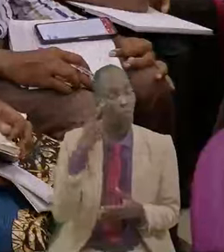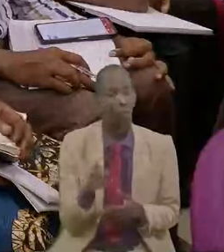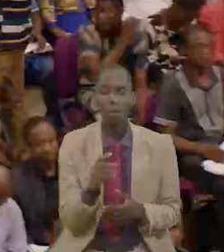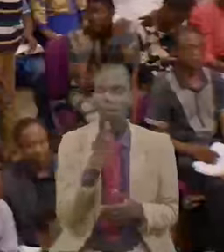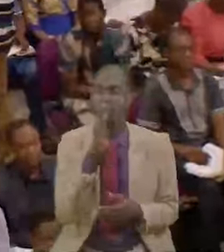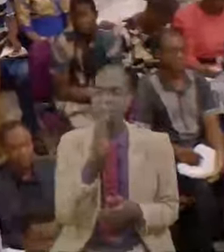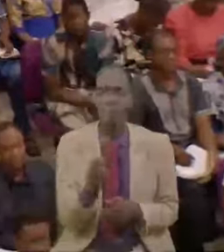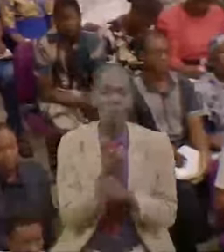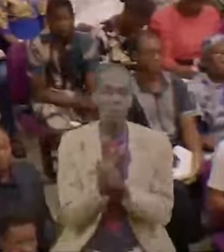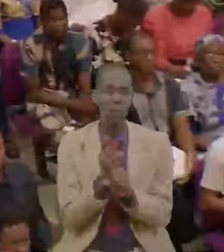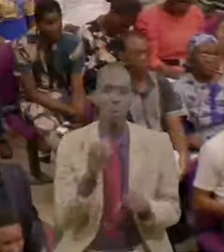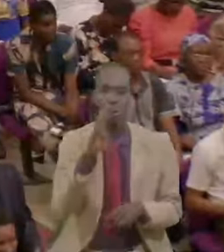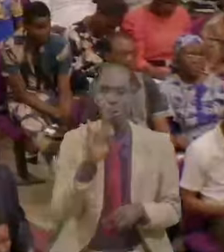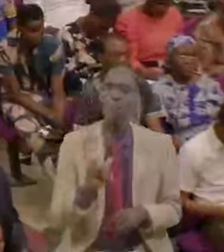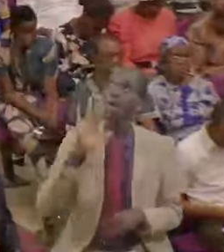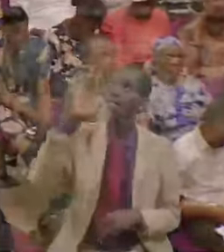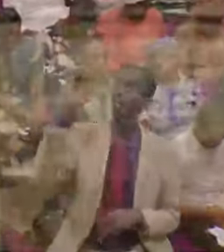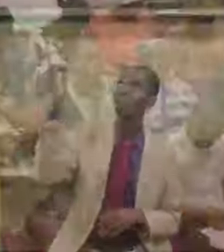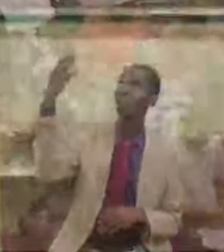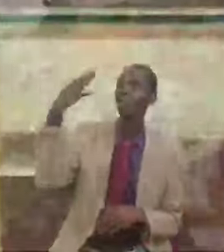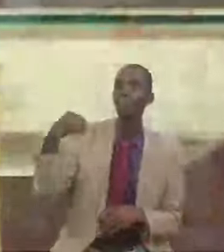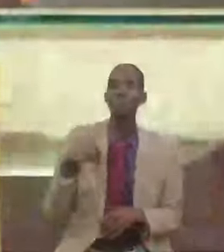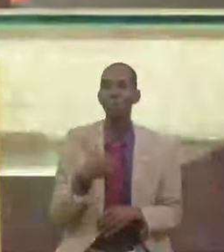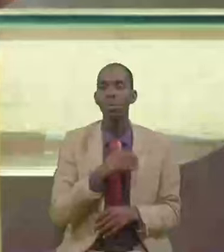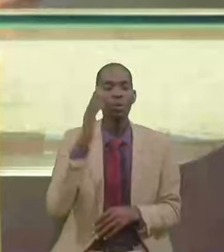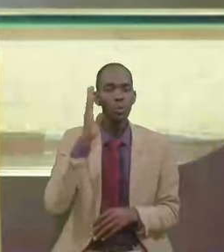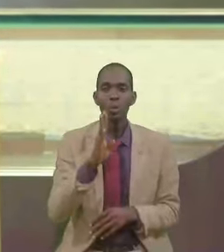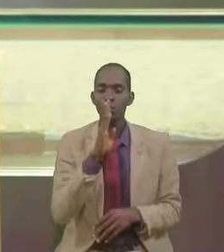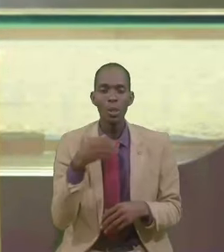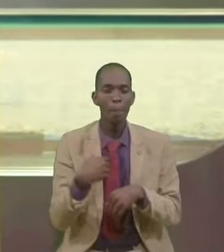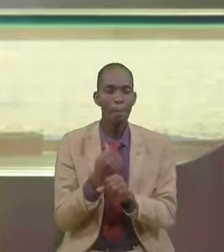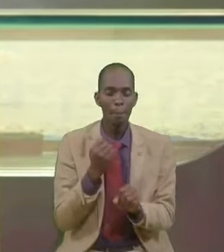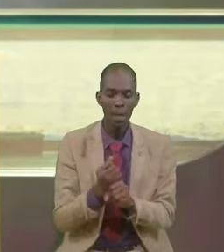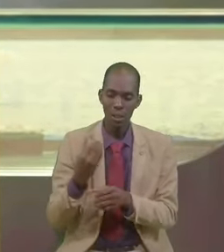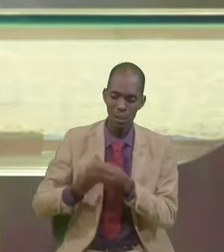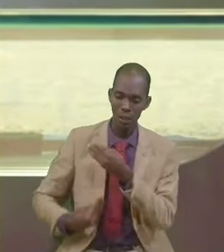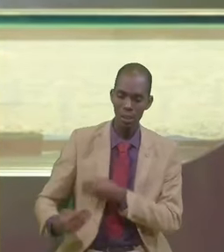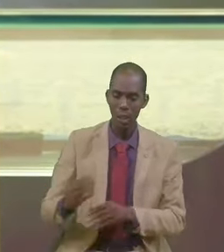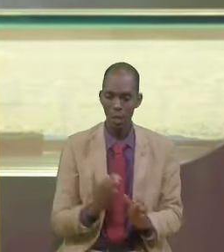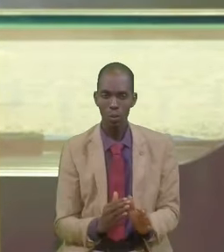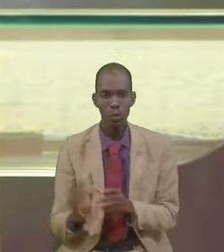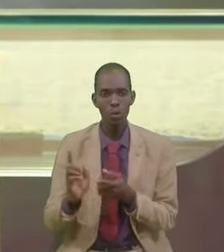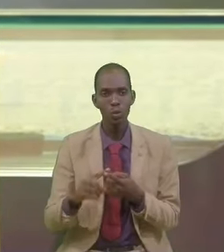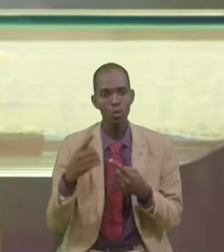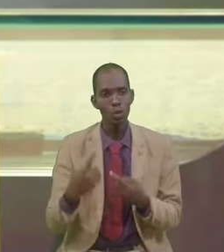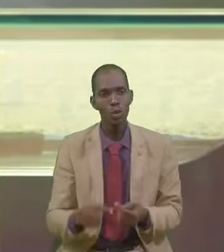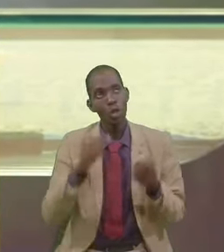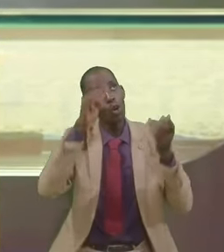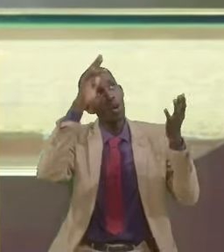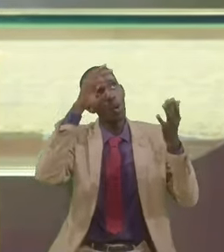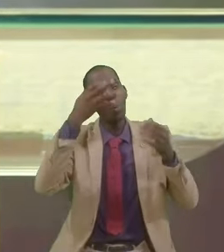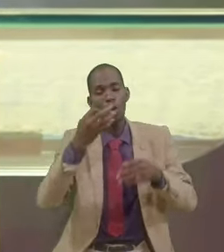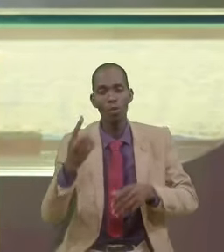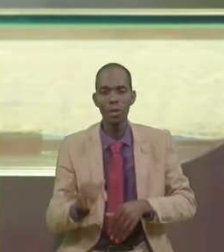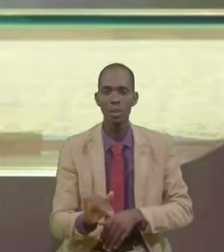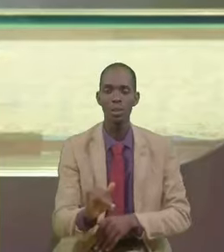que justifié par sa grâce, nous devenions en espérance héritiers de la vie